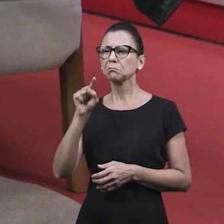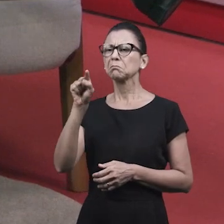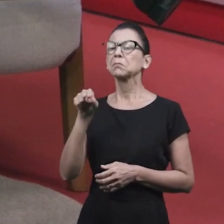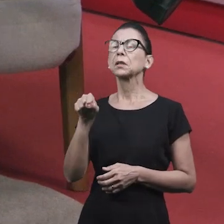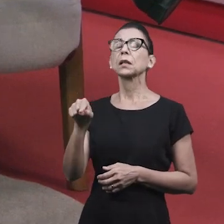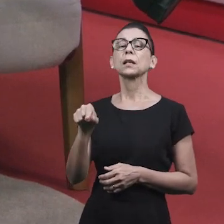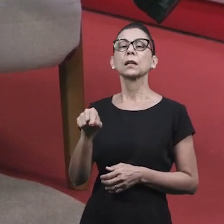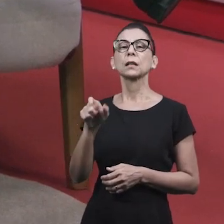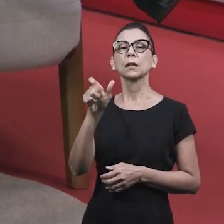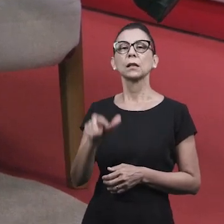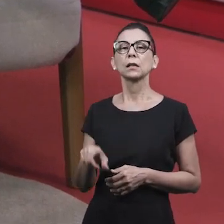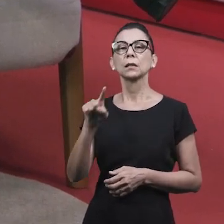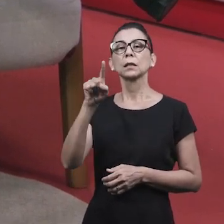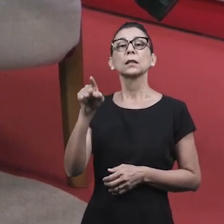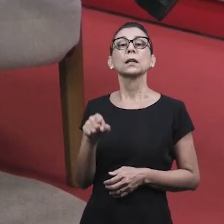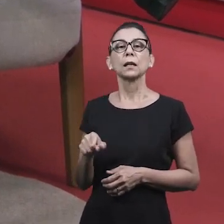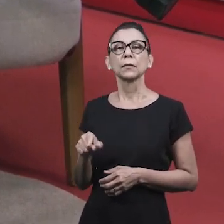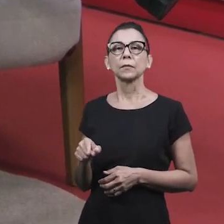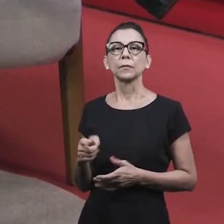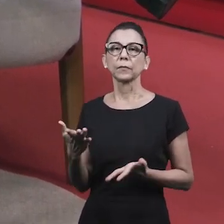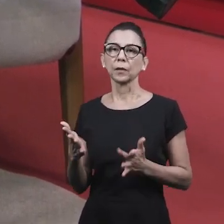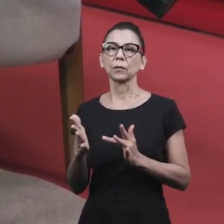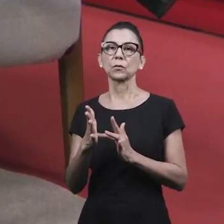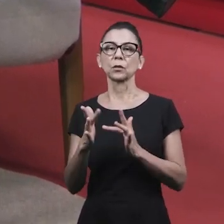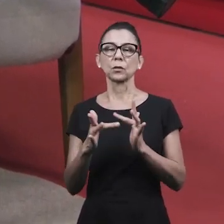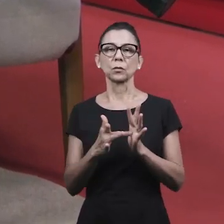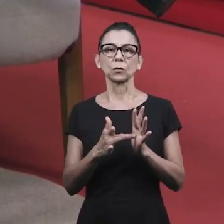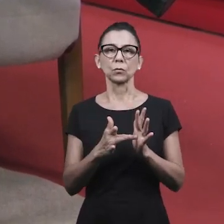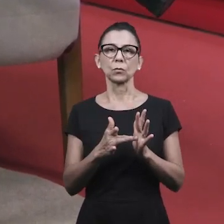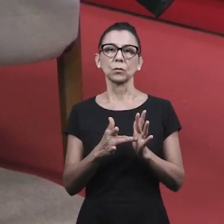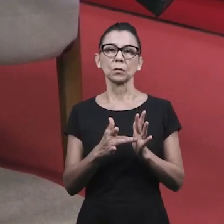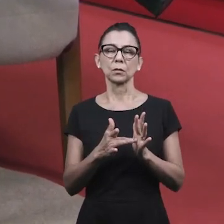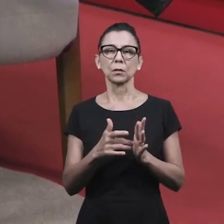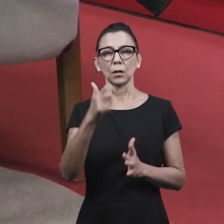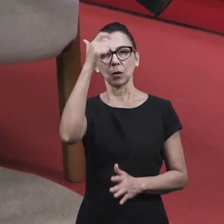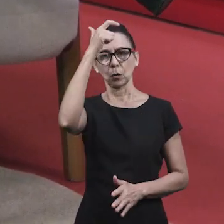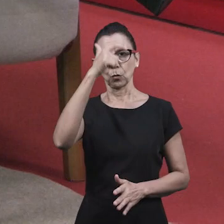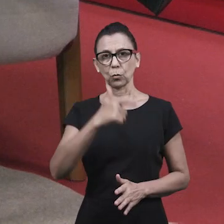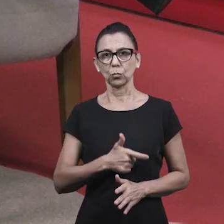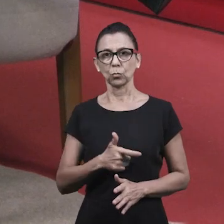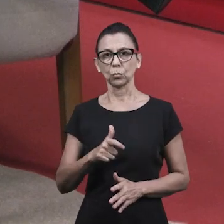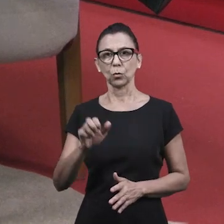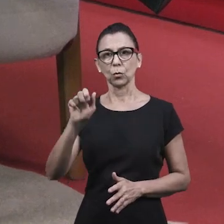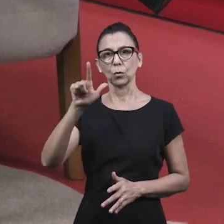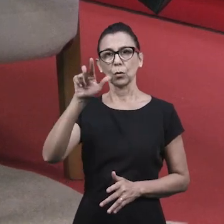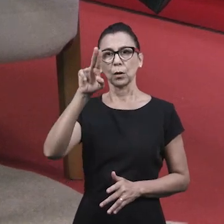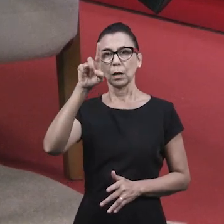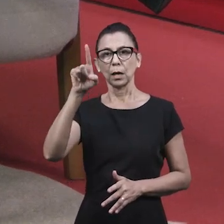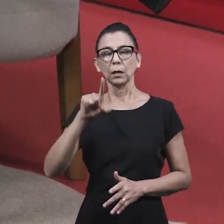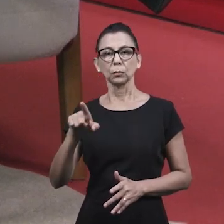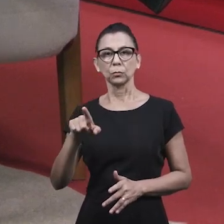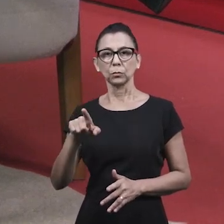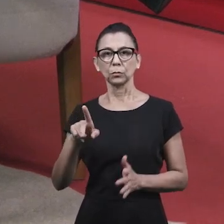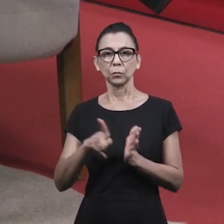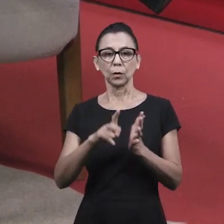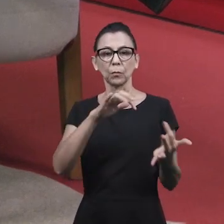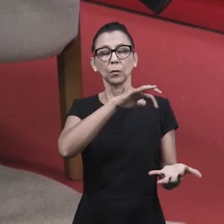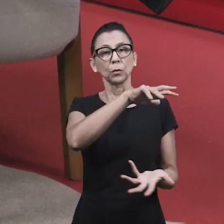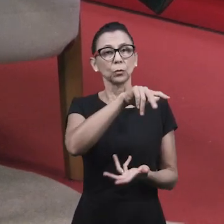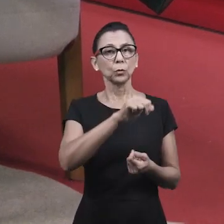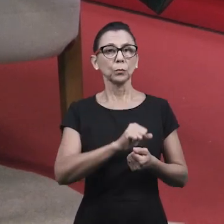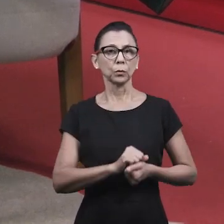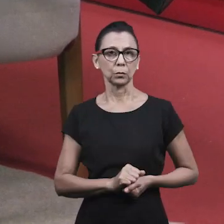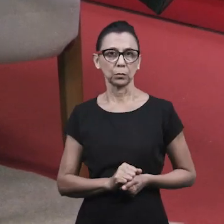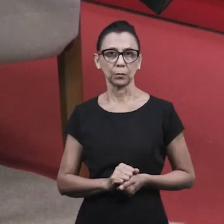si nous marchons à la lumière, Jésus est la lumière, je suis la lumière du monde. Donc, qui est le